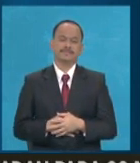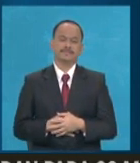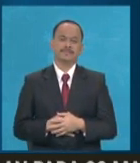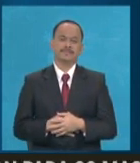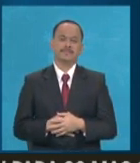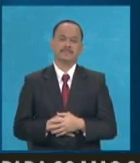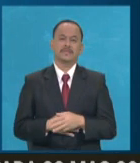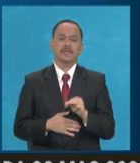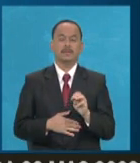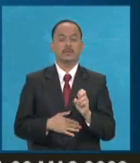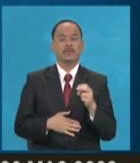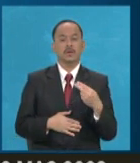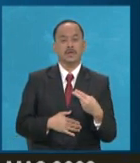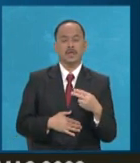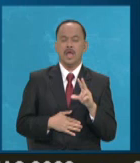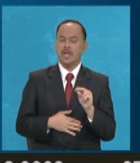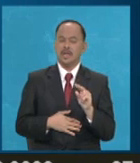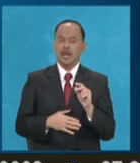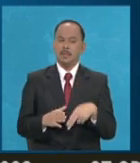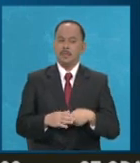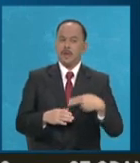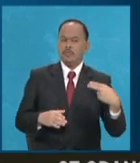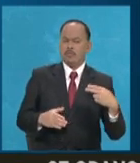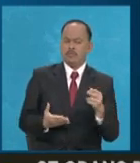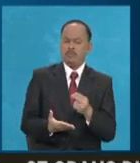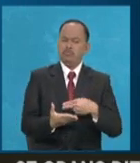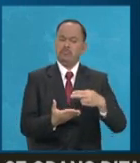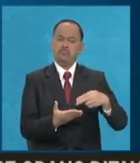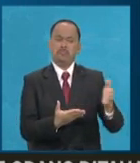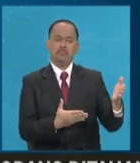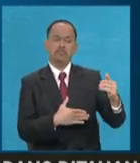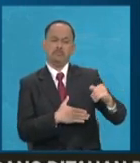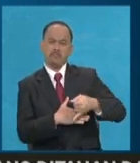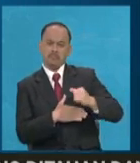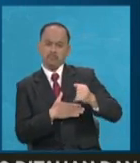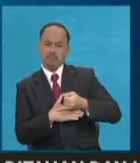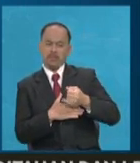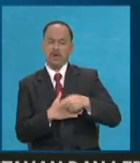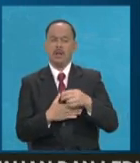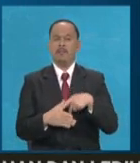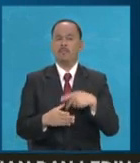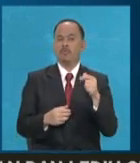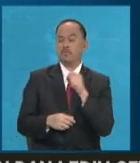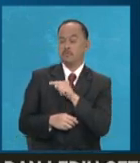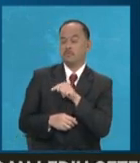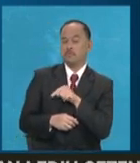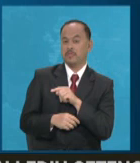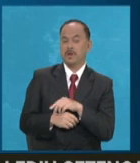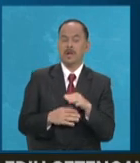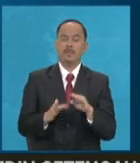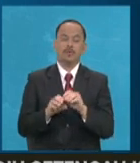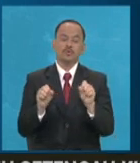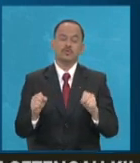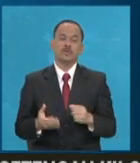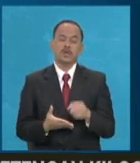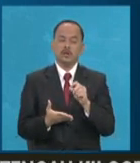Kementerian Kesehatan tidak pernah mengeluarkan kebenaran ke atas pengimportan untuk penjualan produk tersebut atau mengeluarkan surat